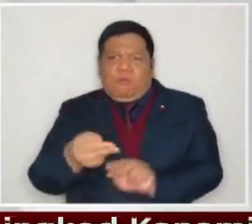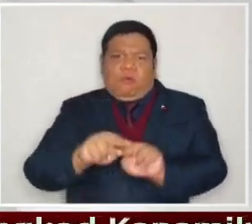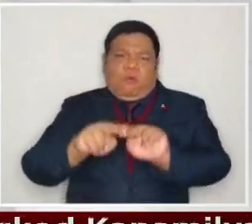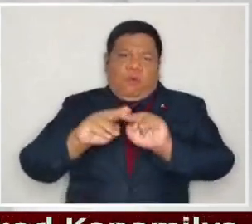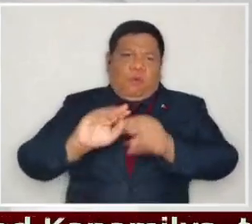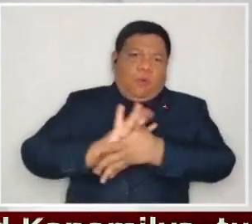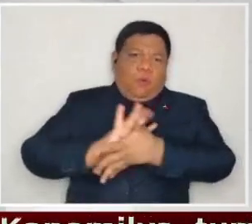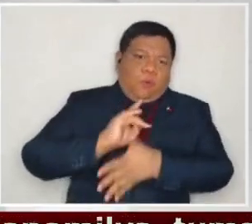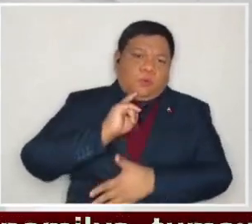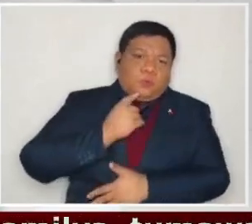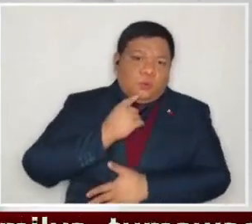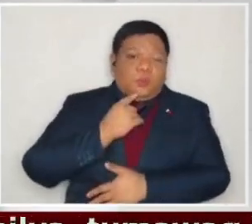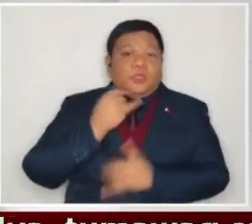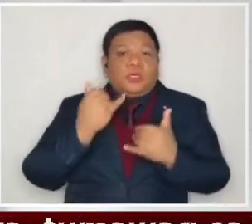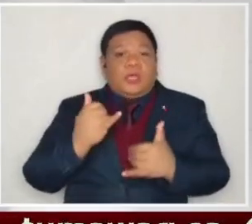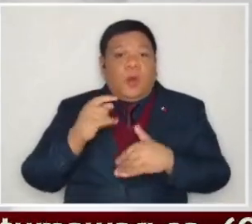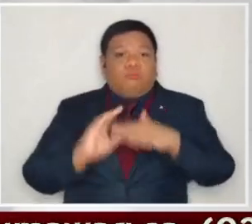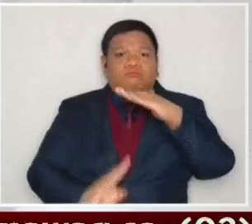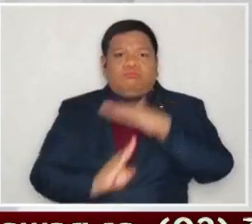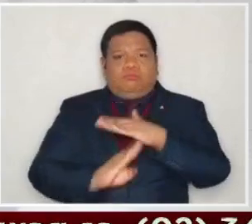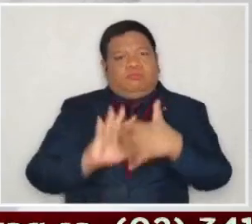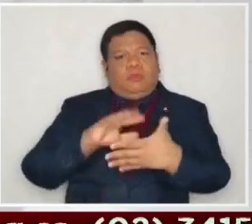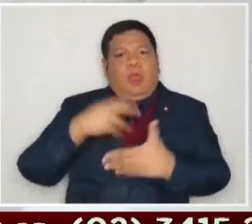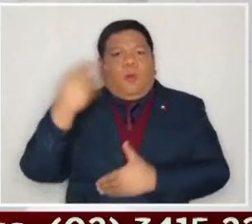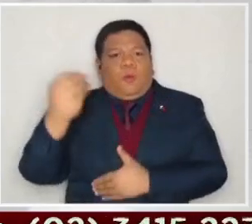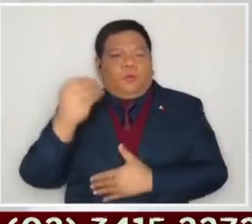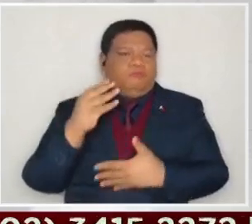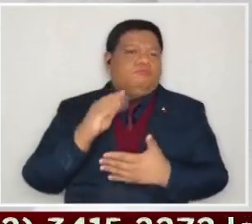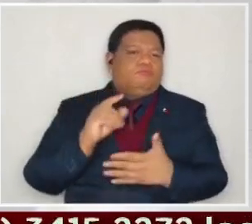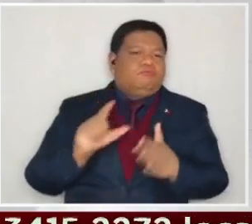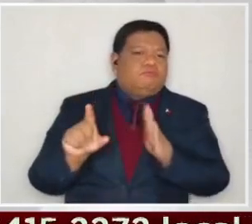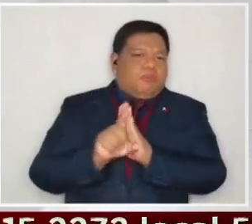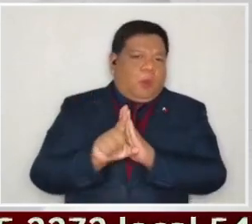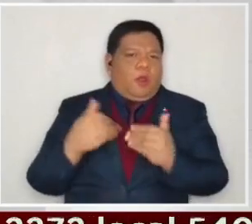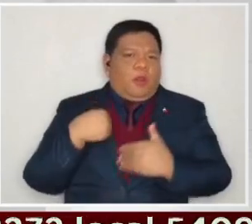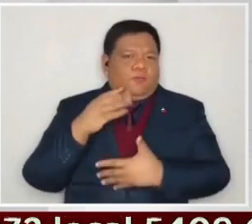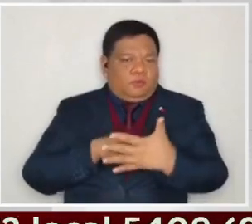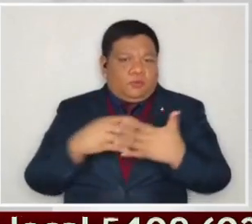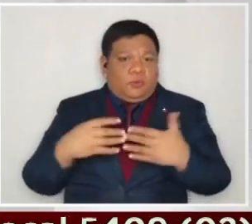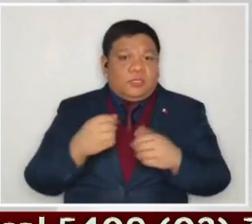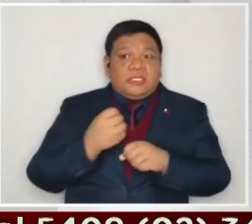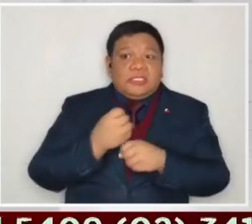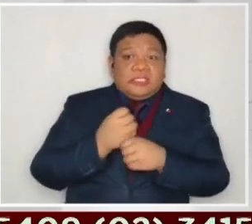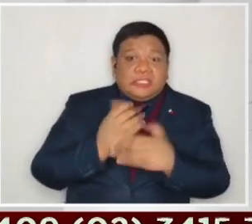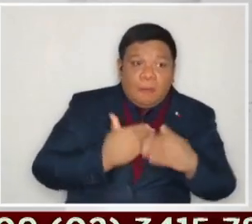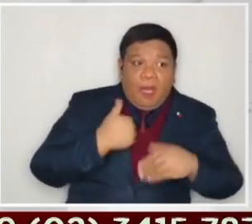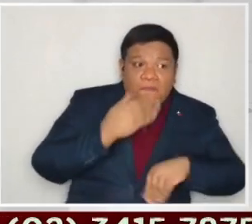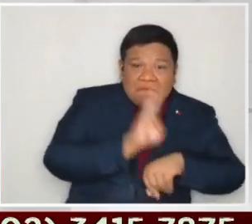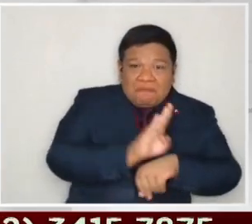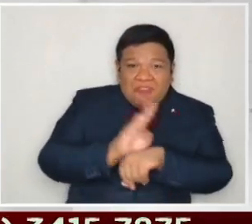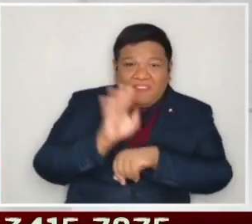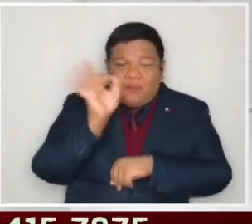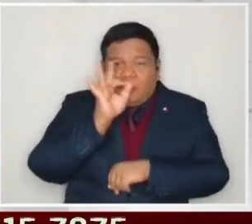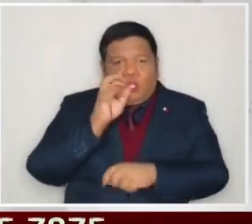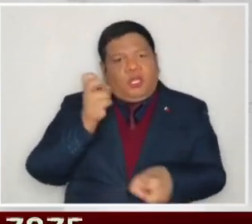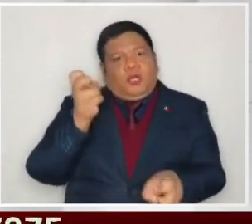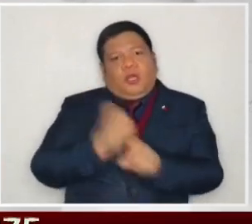ang ilang munisipyo. Ang mga negosyanteng Pinoy umaaray. Hirap na hirap kami mga hosteleria dahil